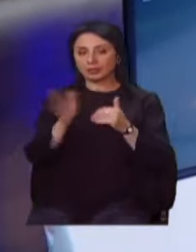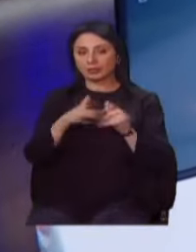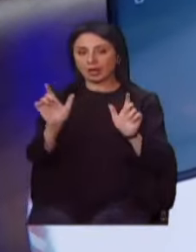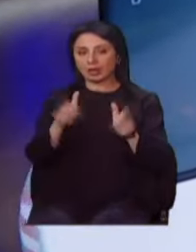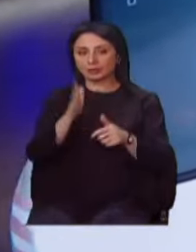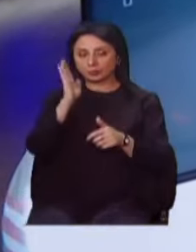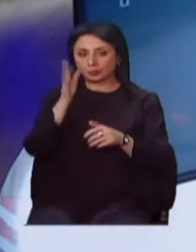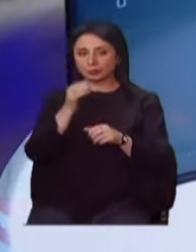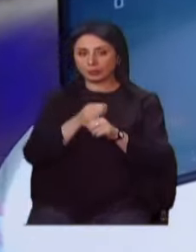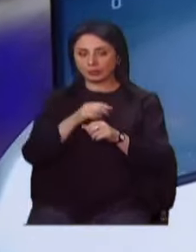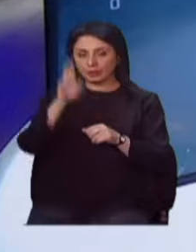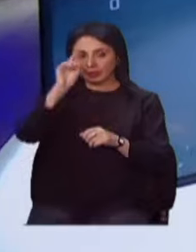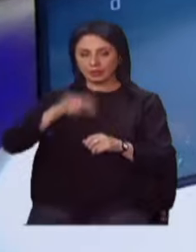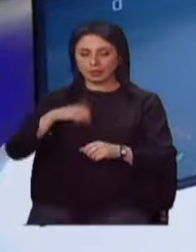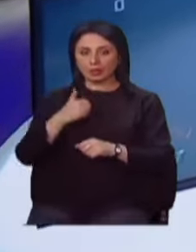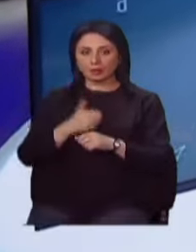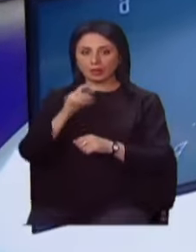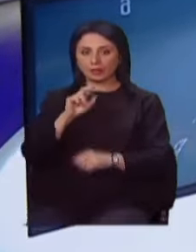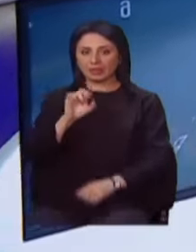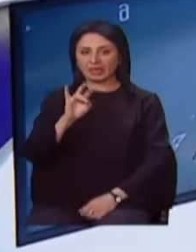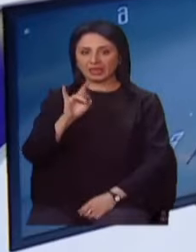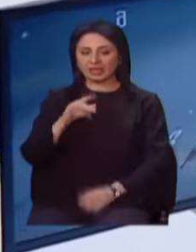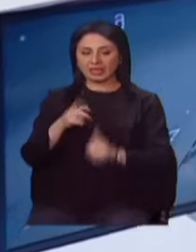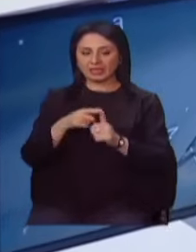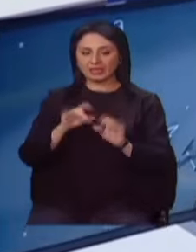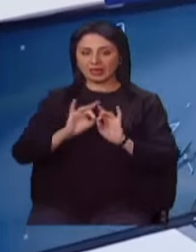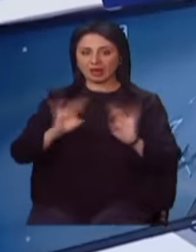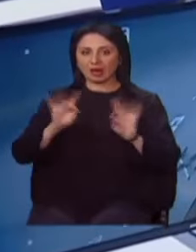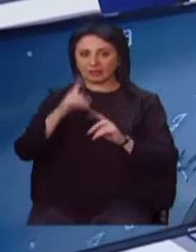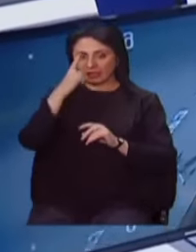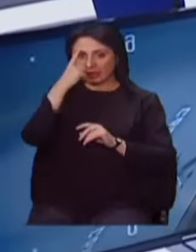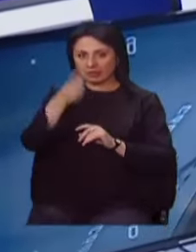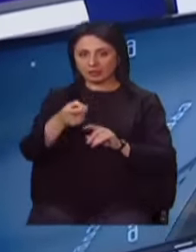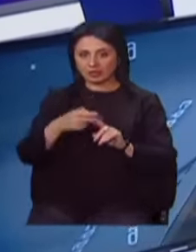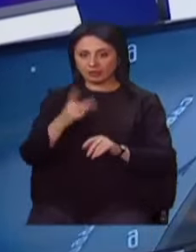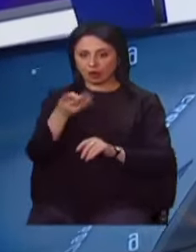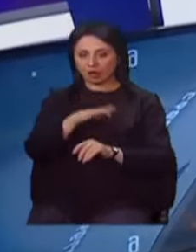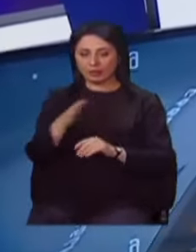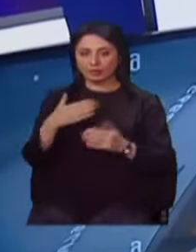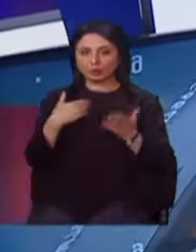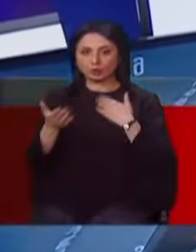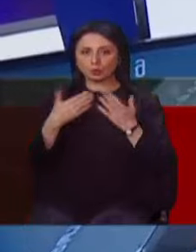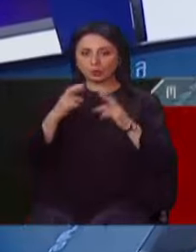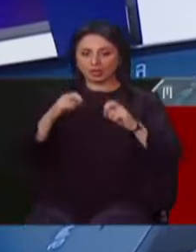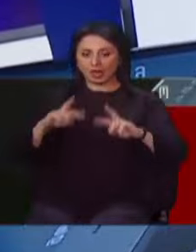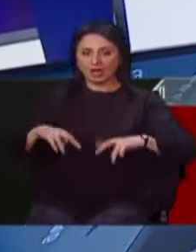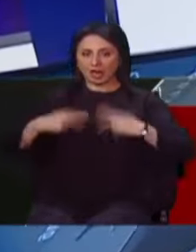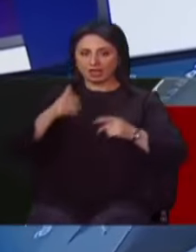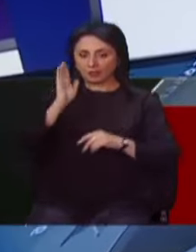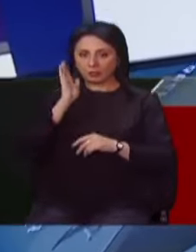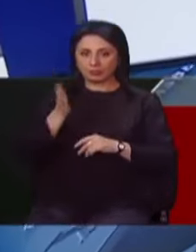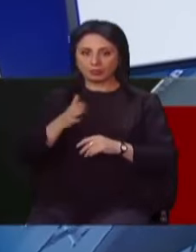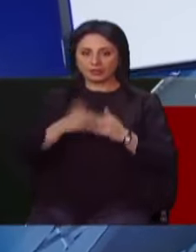სანქციებს აანონსებს. სახელმწიფო დეპარტამენტის მიერ ენტონი ბლინკენის სახელით გავრცელებული განცხადება ორმხრივი ურთიერთობის გადახედვას